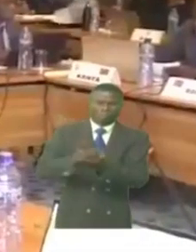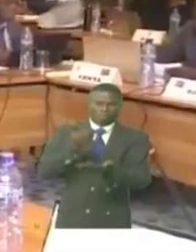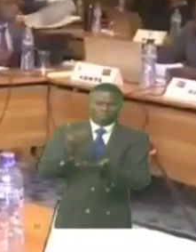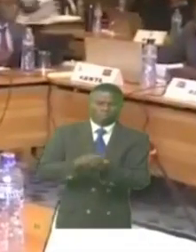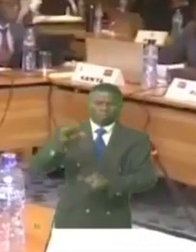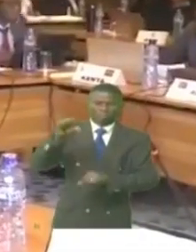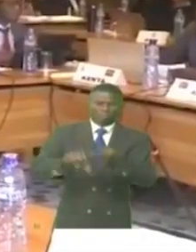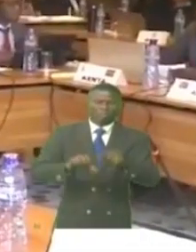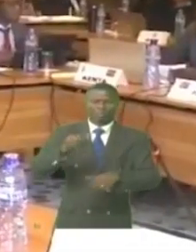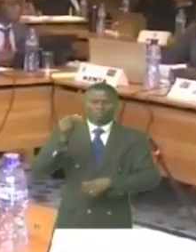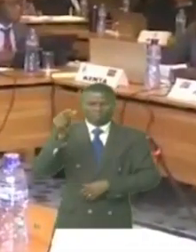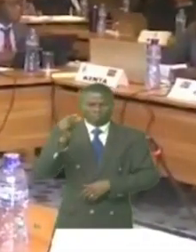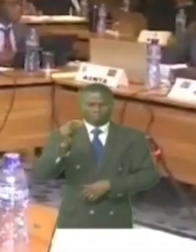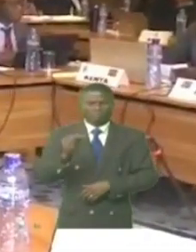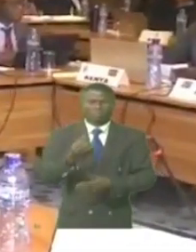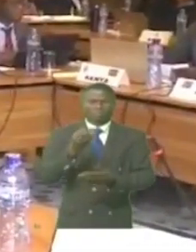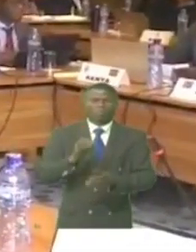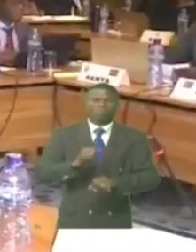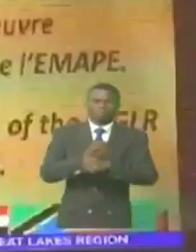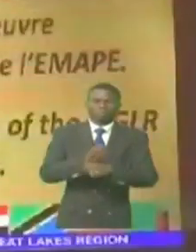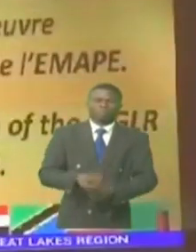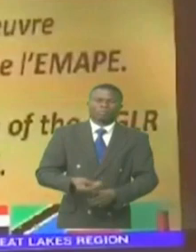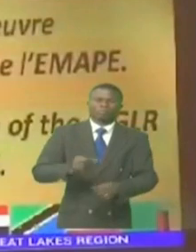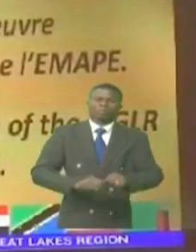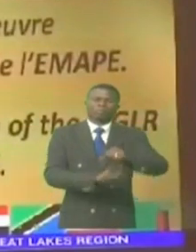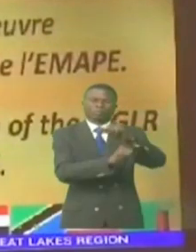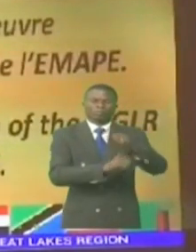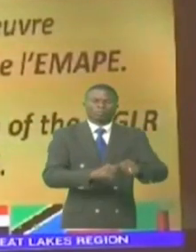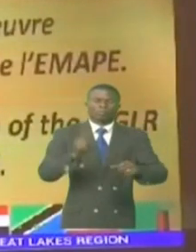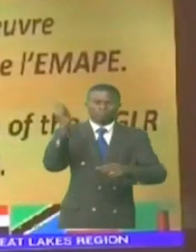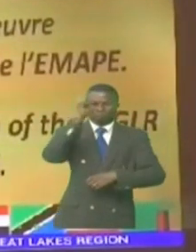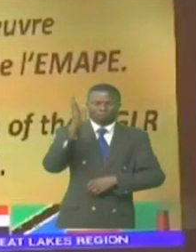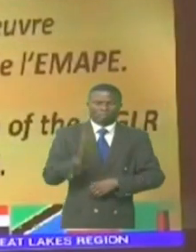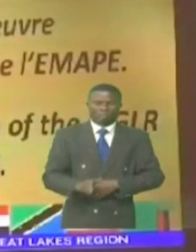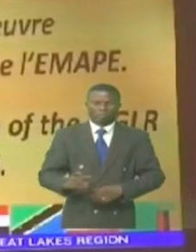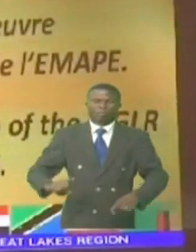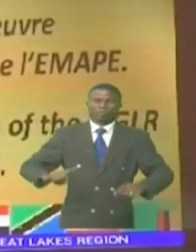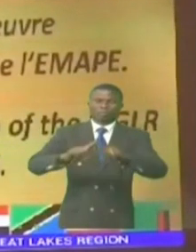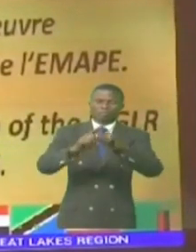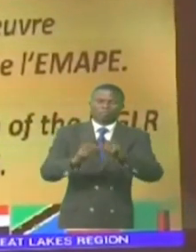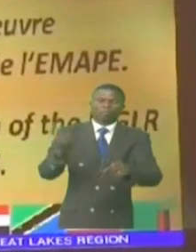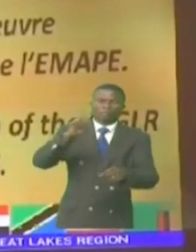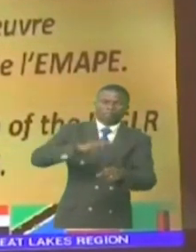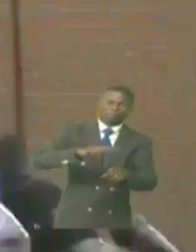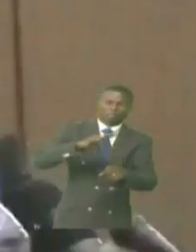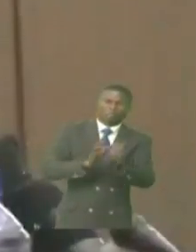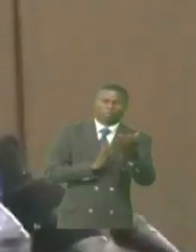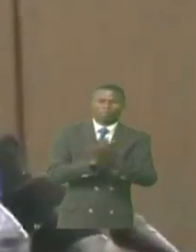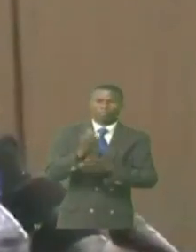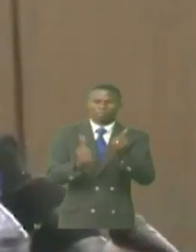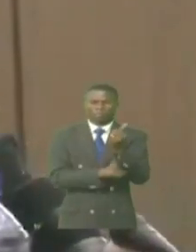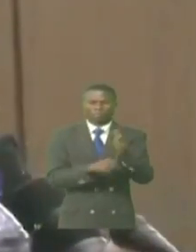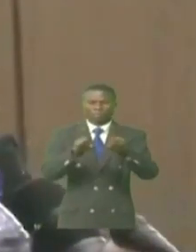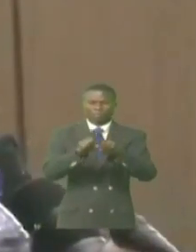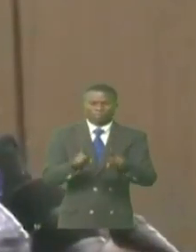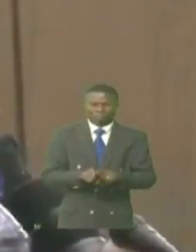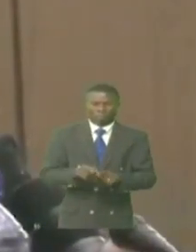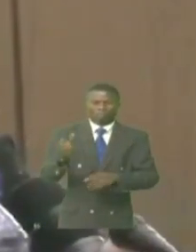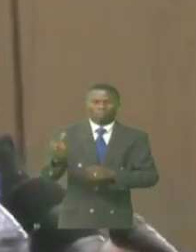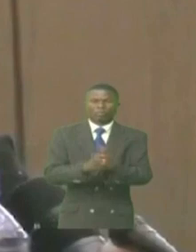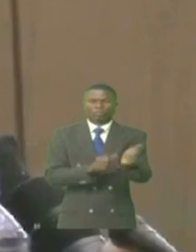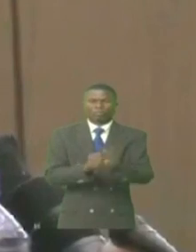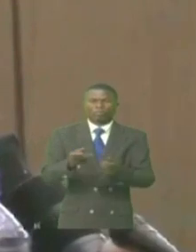des minerais, des financements de conflits de tout genre, des violences des droits de l'homme ainsi que la détérioration